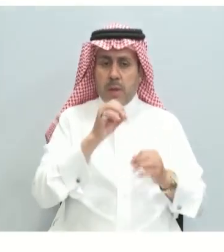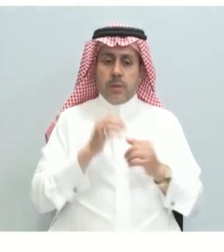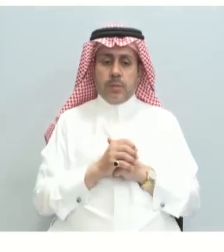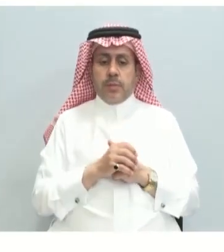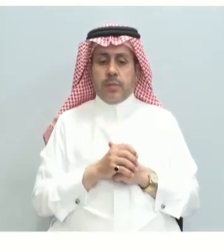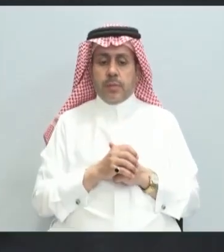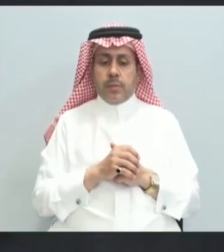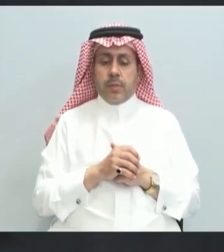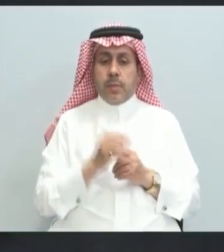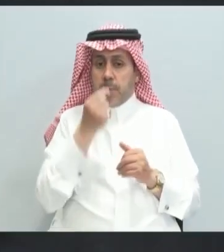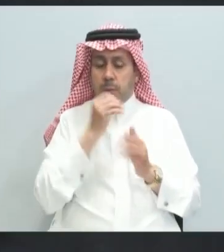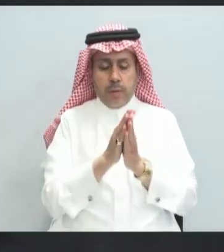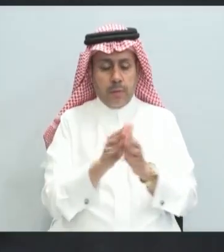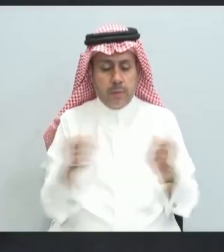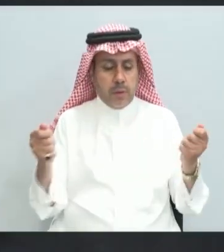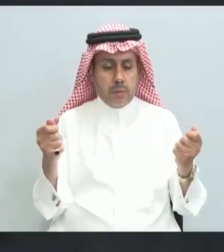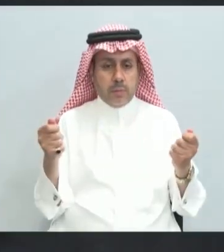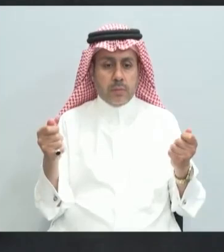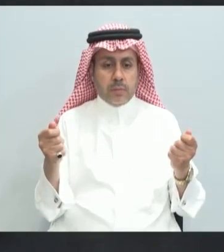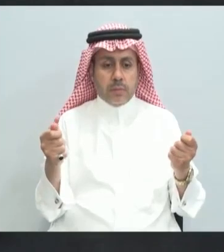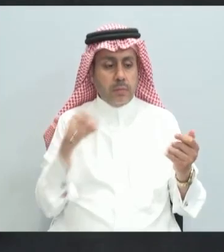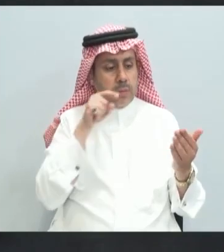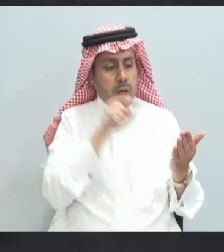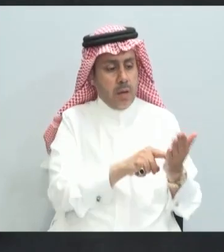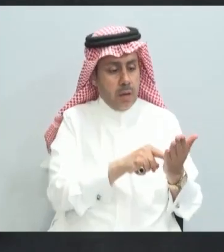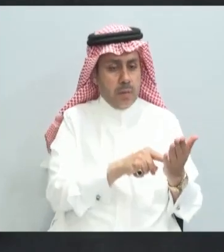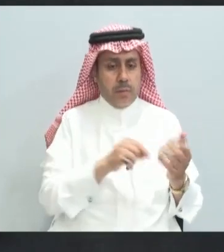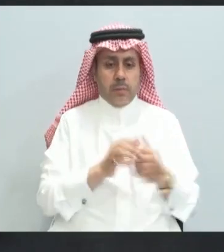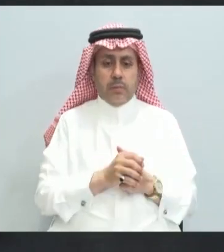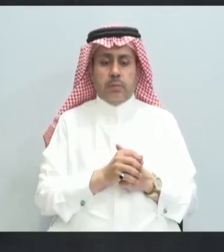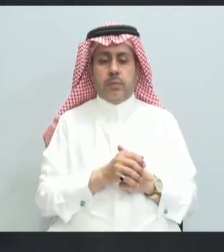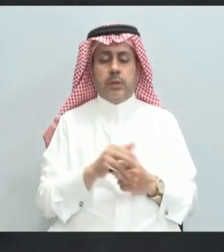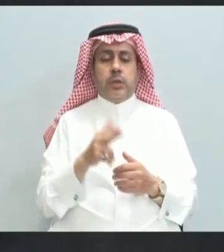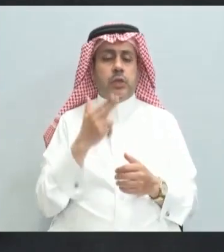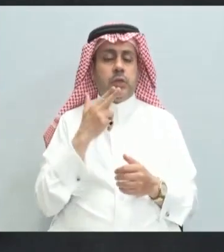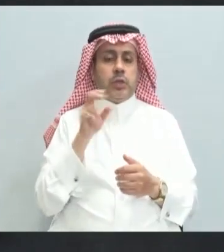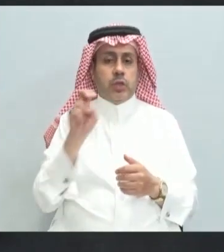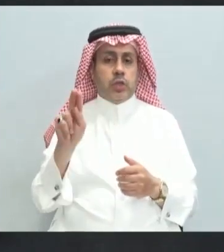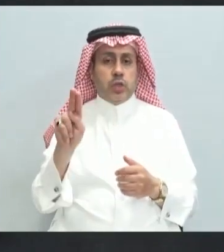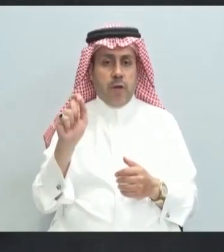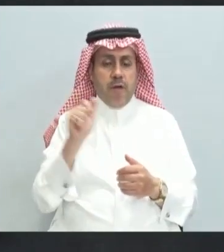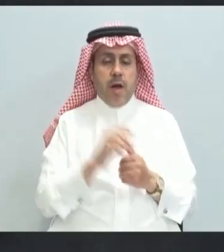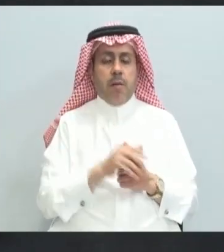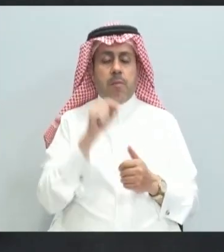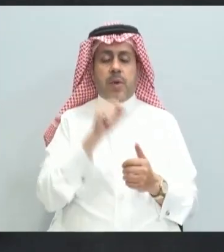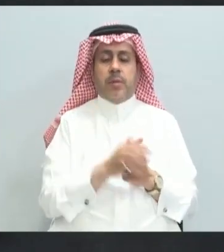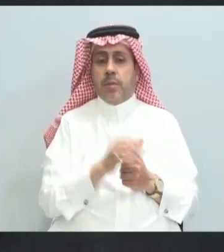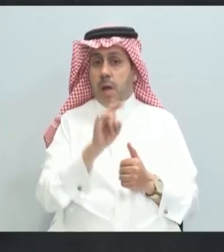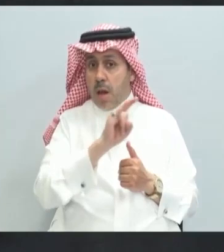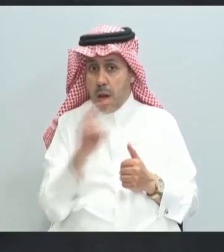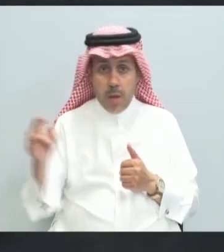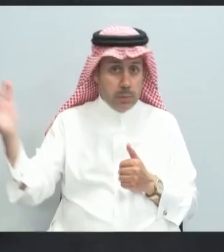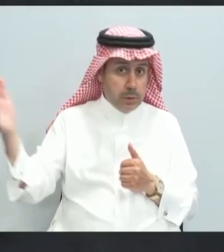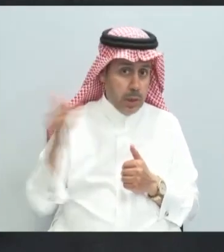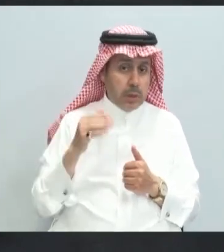يأتي يأخذ المصحف ثم يفتح عشوائي، ثم الآية التي يقرأها يتفاءل بها، هذا لم ترد